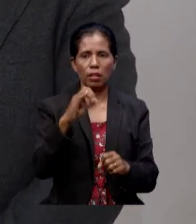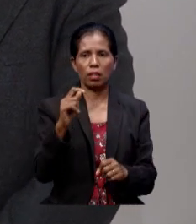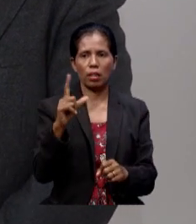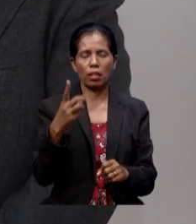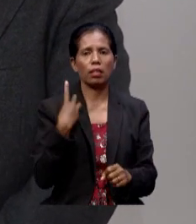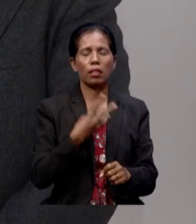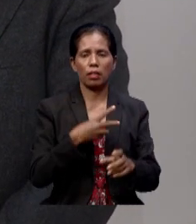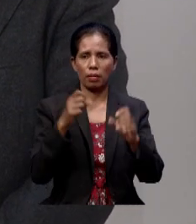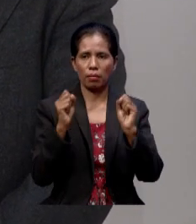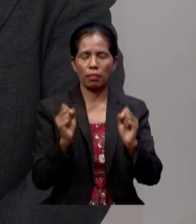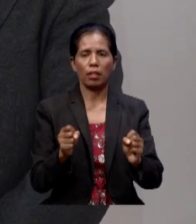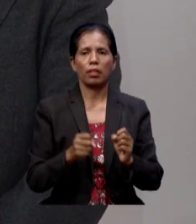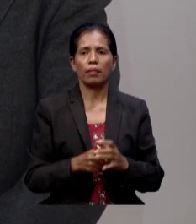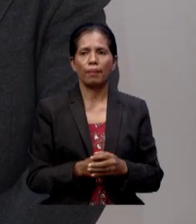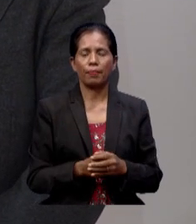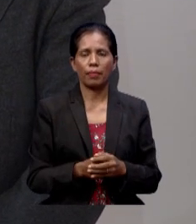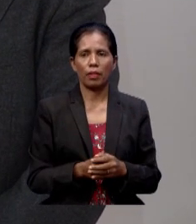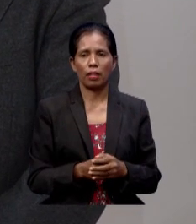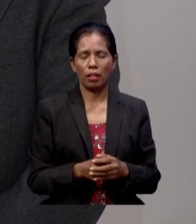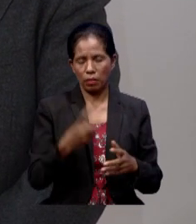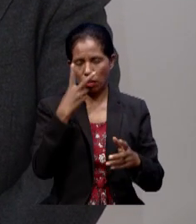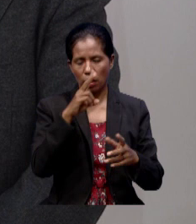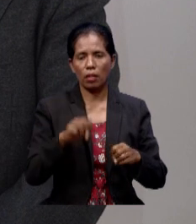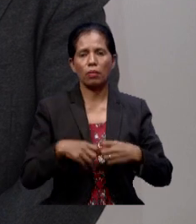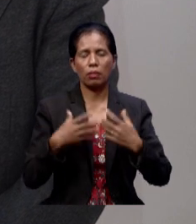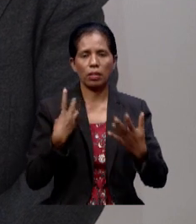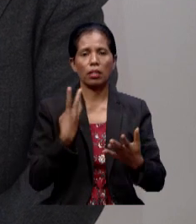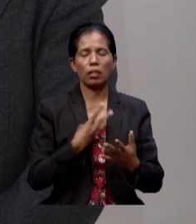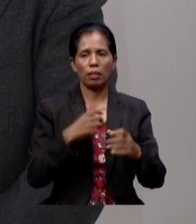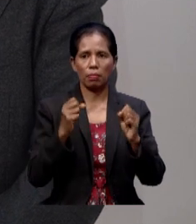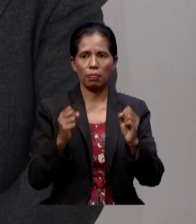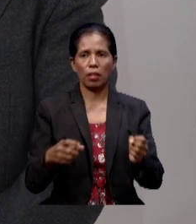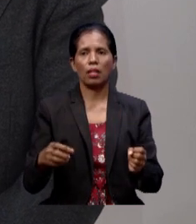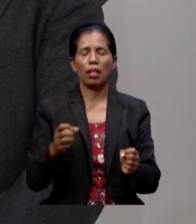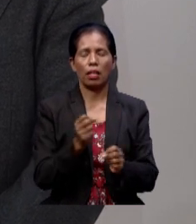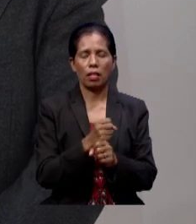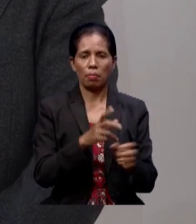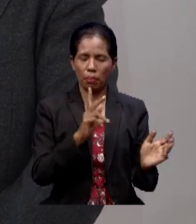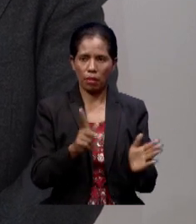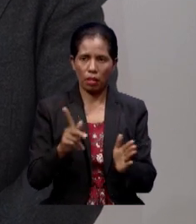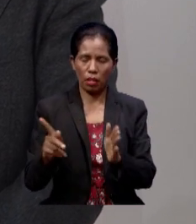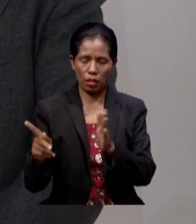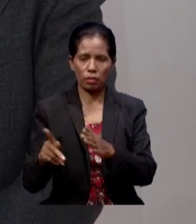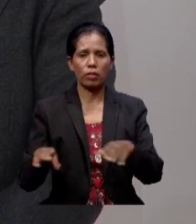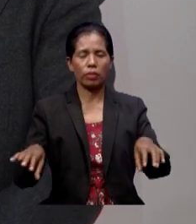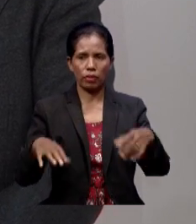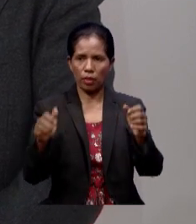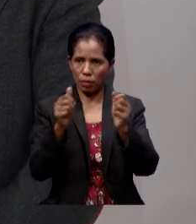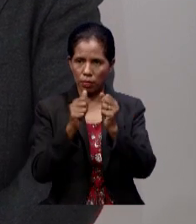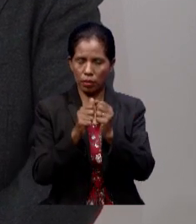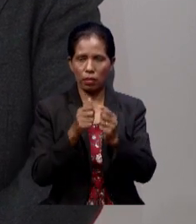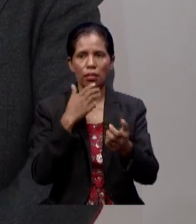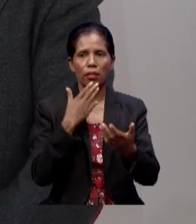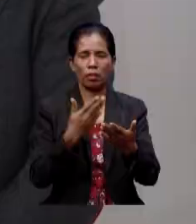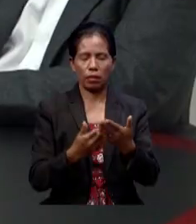dapat merencana, melihat bagaimana kita dapat merancakkan lagi hubungan ekonomi di